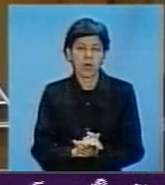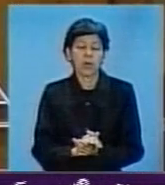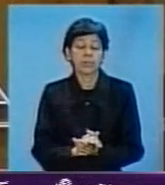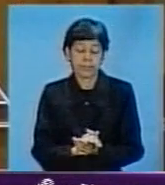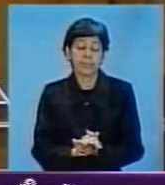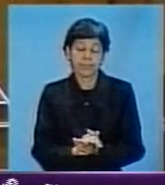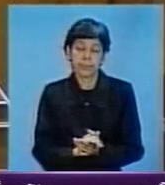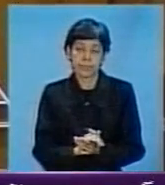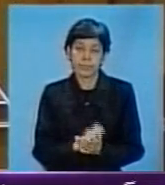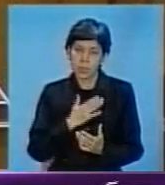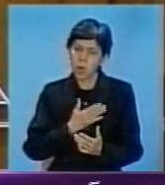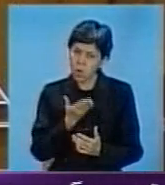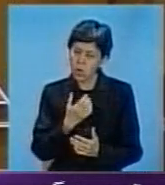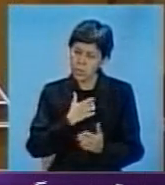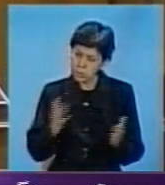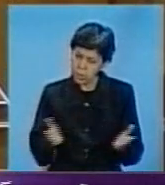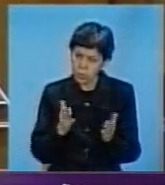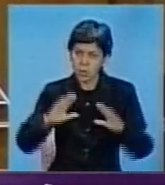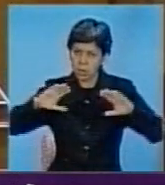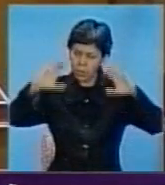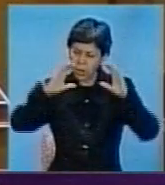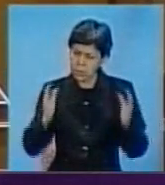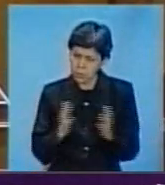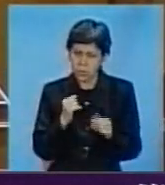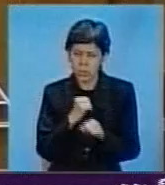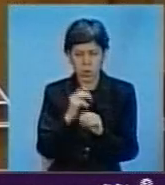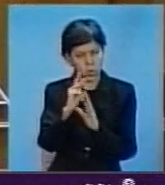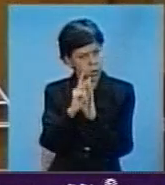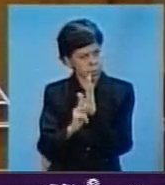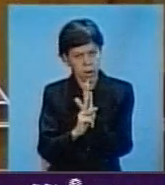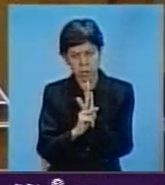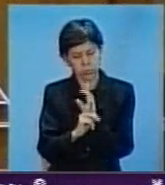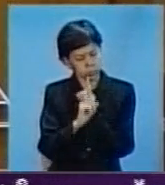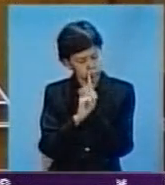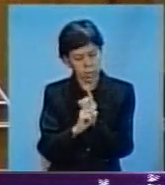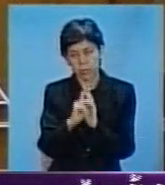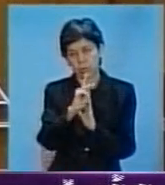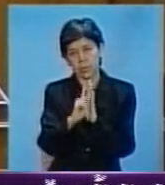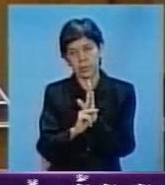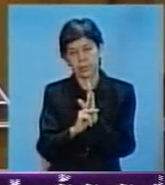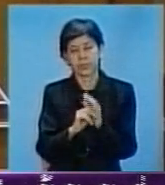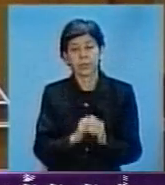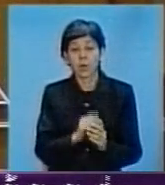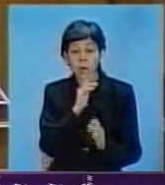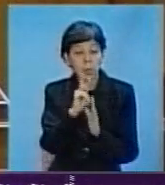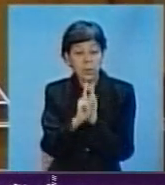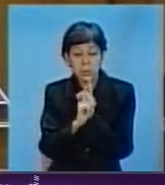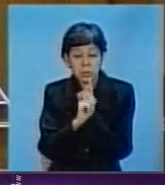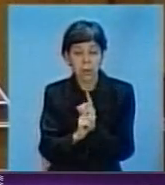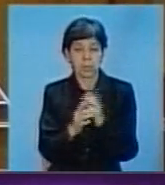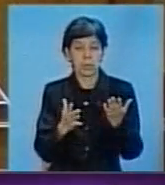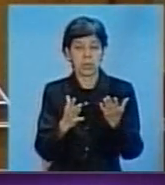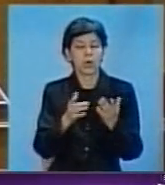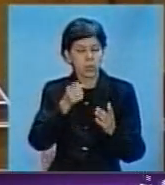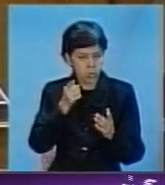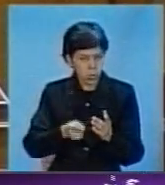แต่ก็อยากจะเรียกร้องว่าทุกฝ่ายต้องสนับสนุนให้รัฐบาลนั้นบังคับใช้กฎหมายอย่างตรงไปตรงมาถ้าไม่ตรงไปตรงมา